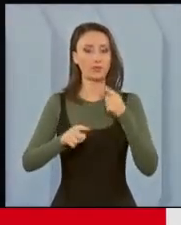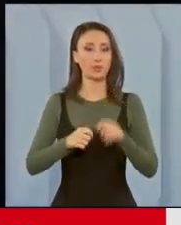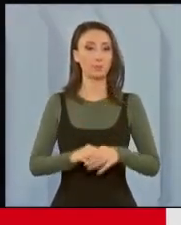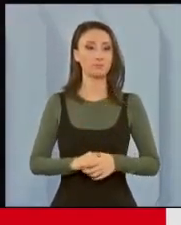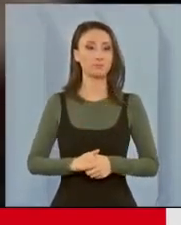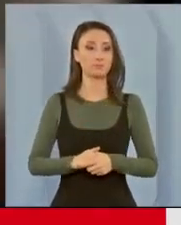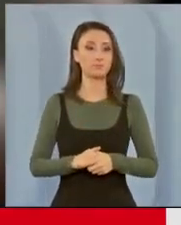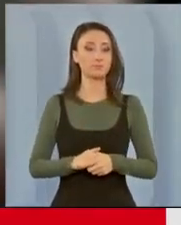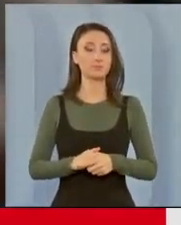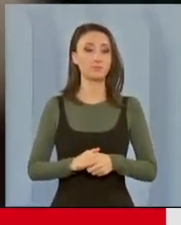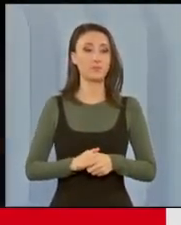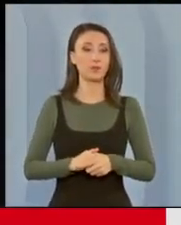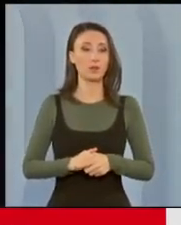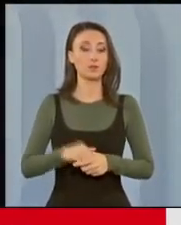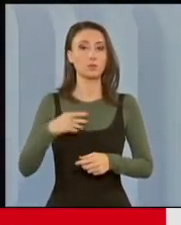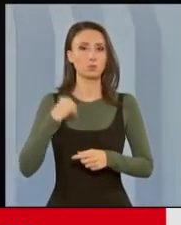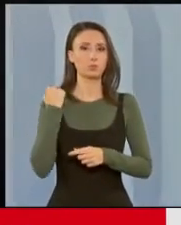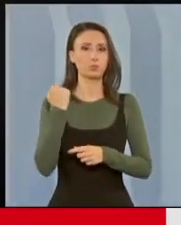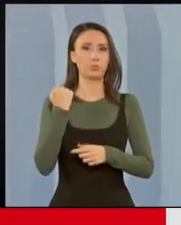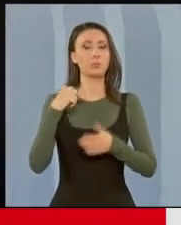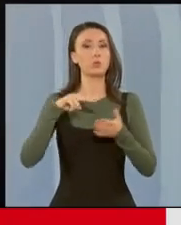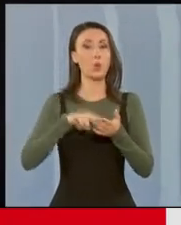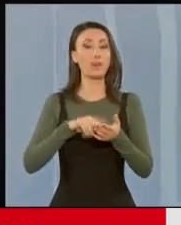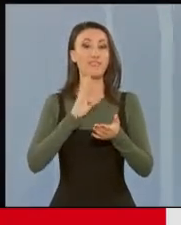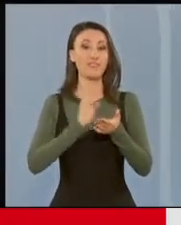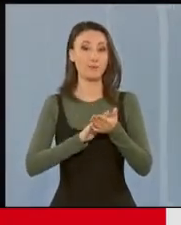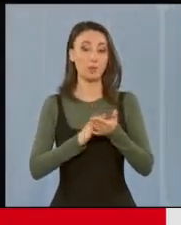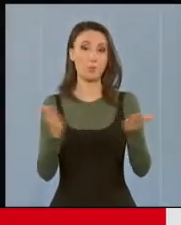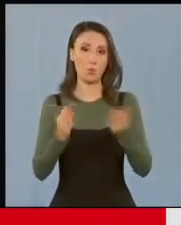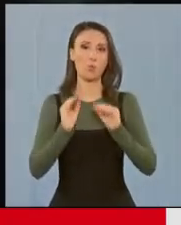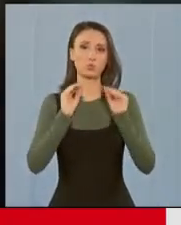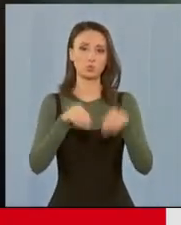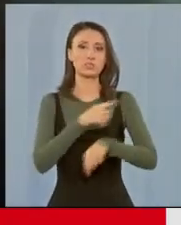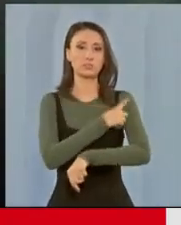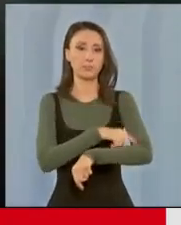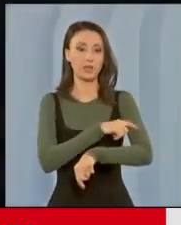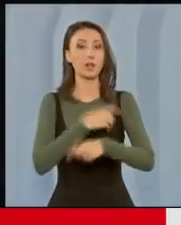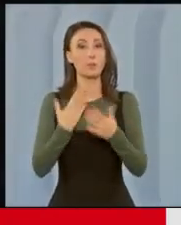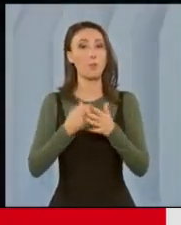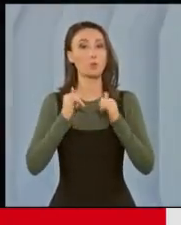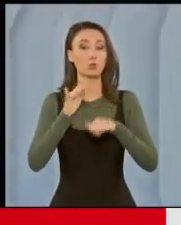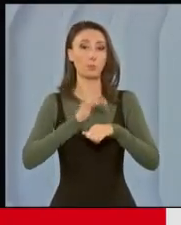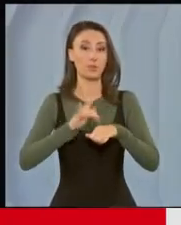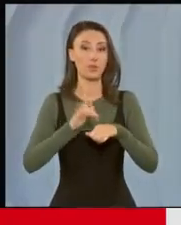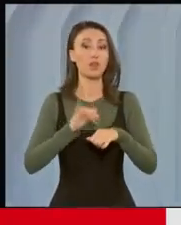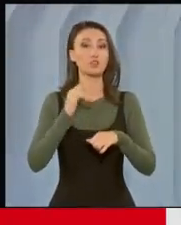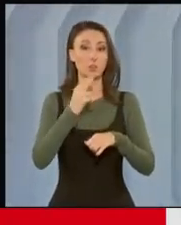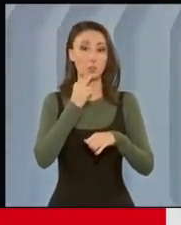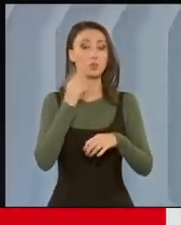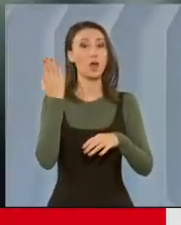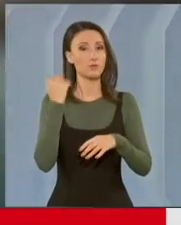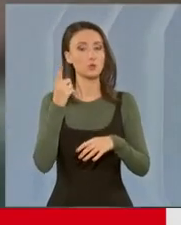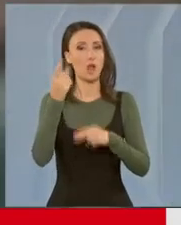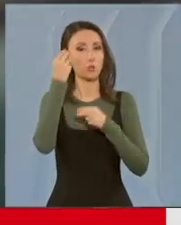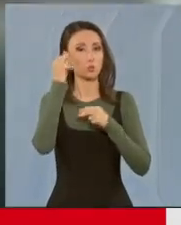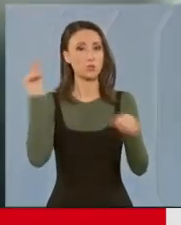disputa prin violență și au împărțit pumni și picioare Fapt pentru care au ajuns la spital pentru îngrijiri iar Poliția a fost și